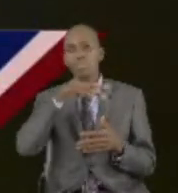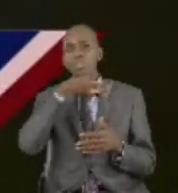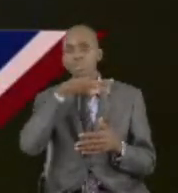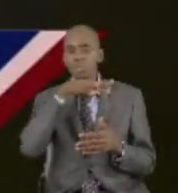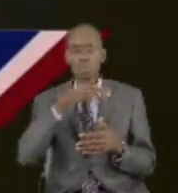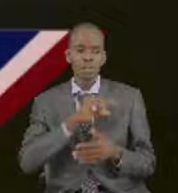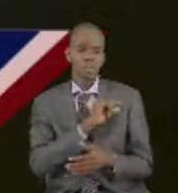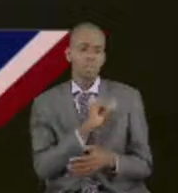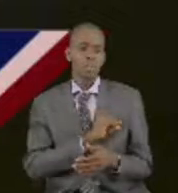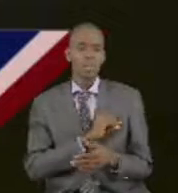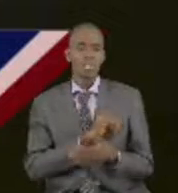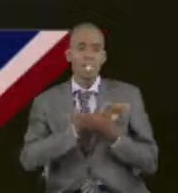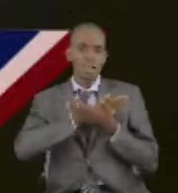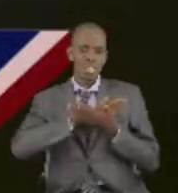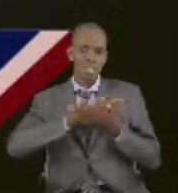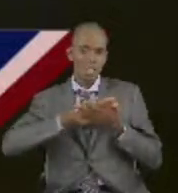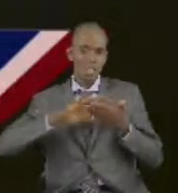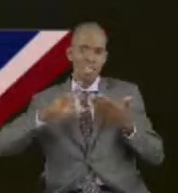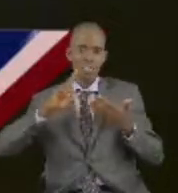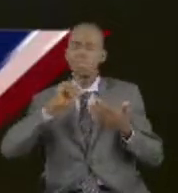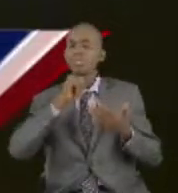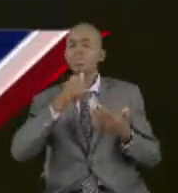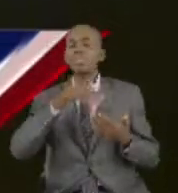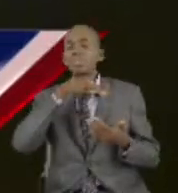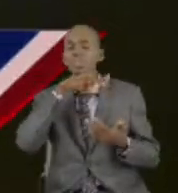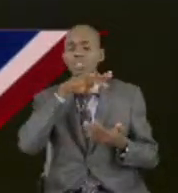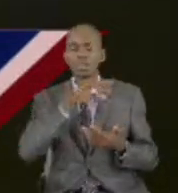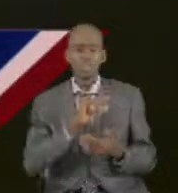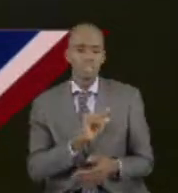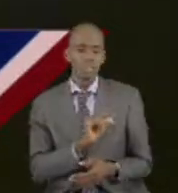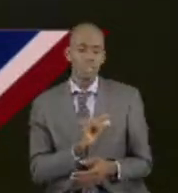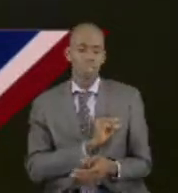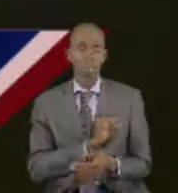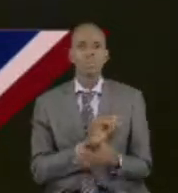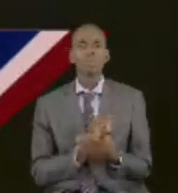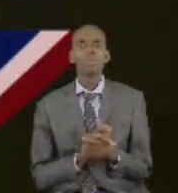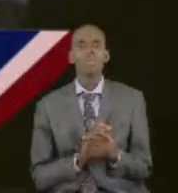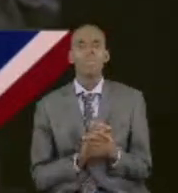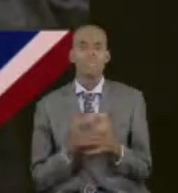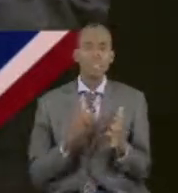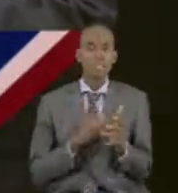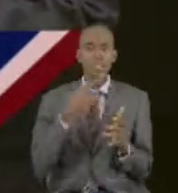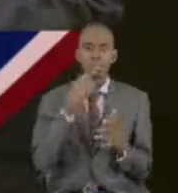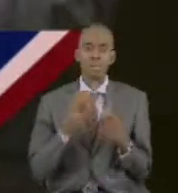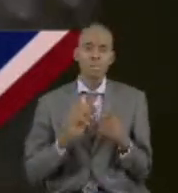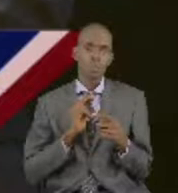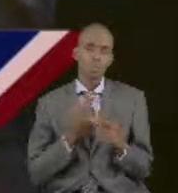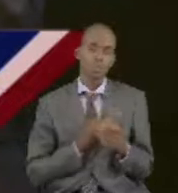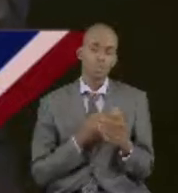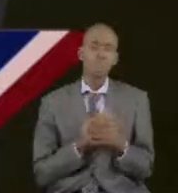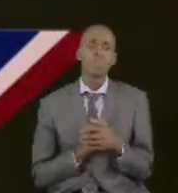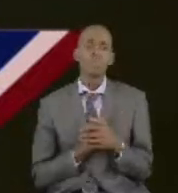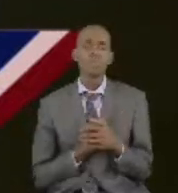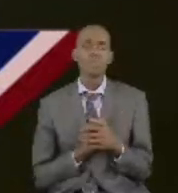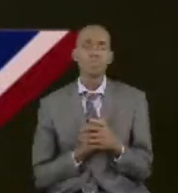une conscience lavée et incorruptible. Une conscience lavée,